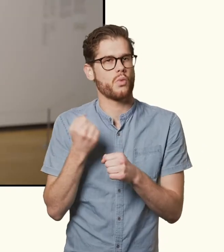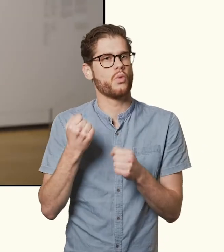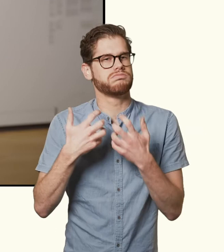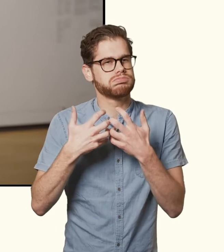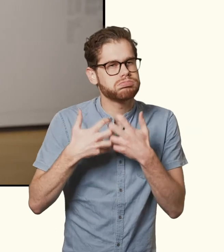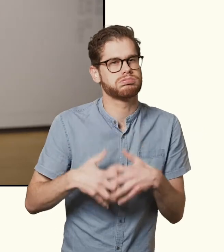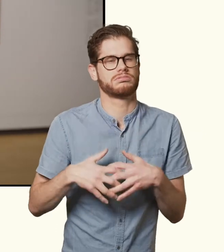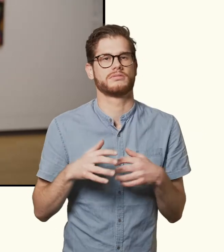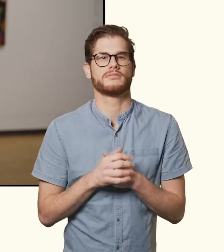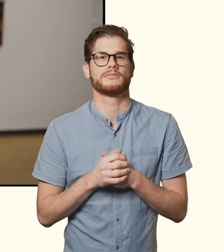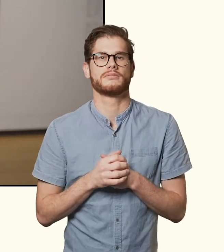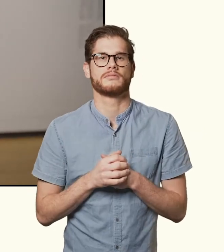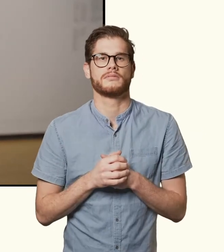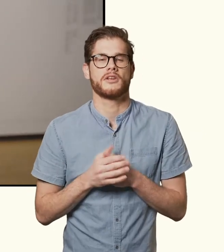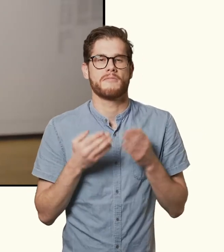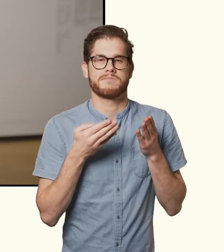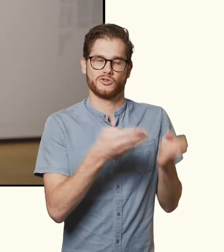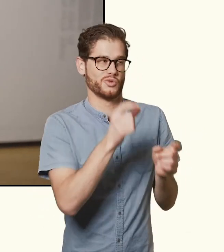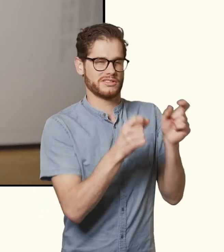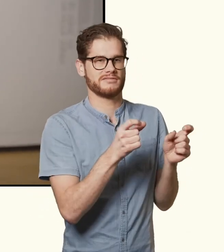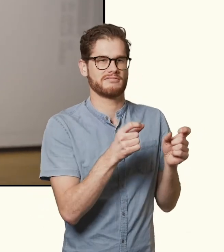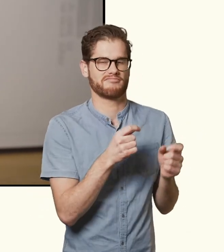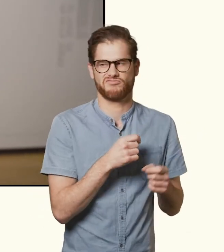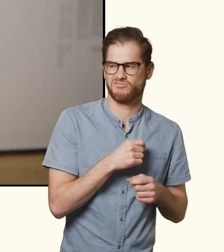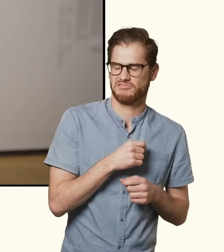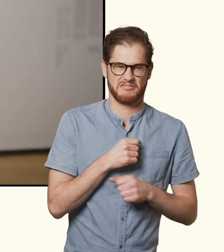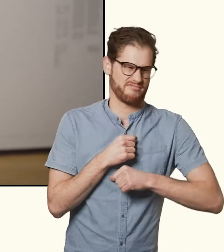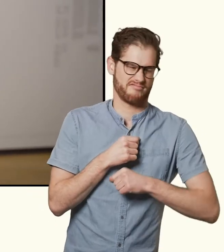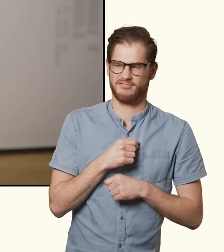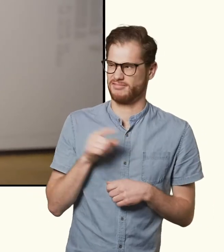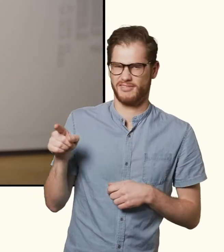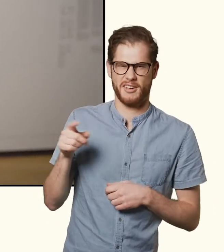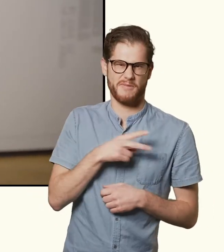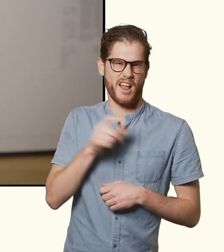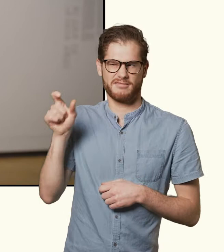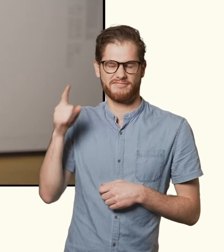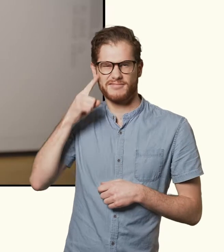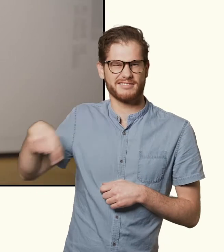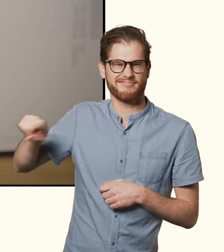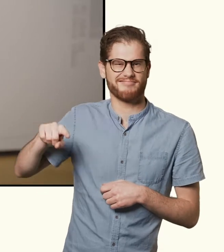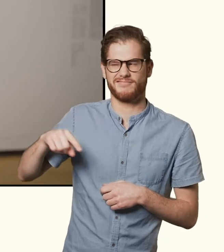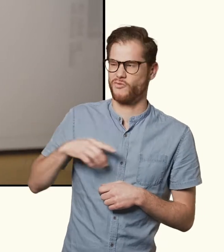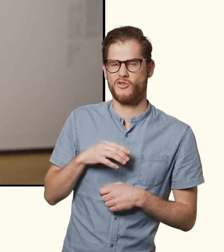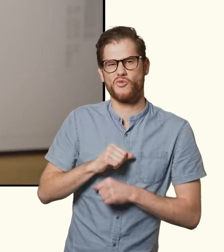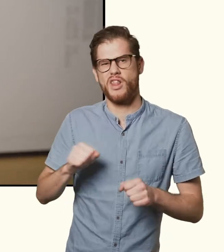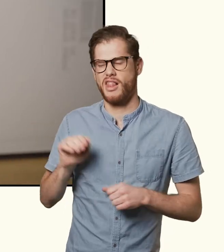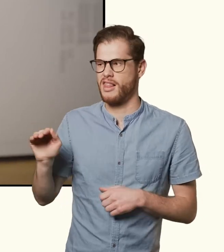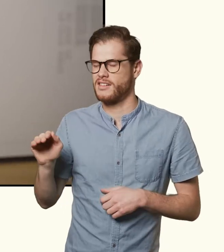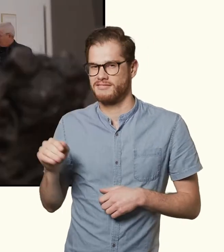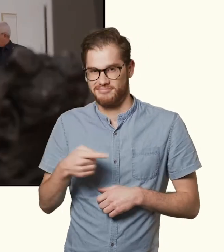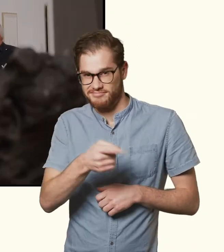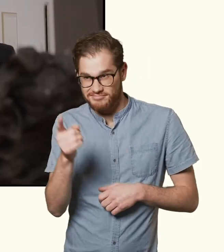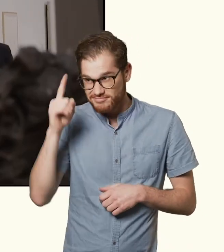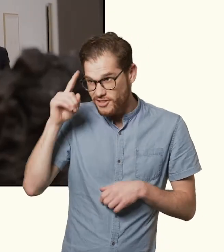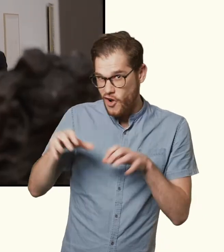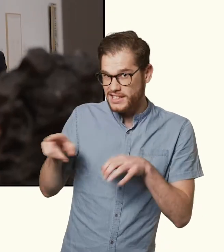Bezoekers vragen wel vaak aan een beveiliger iets met het gezicht van dat weet je toch niet. En dan is het altijd heel verrassend als je dan bijna de hele collectie uit je hoofd kent. Dat vinden de mensen